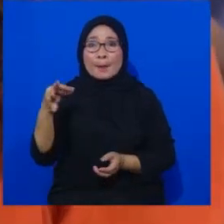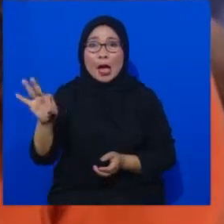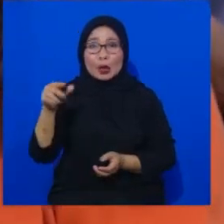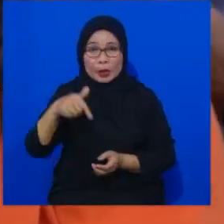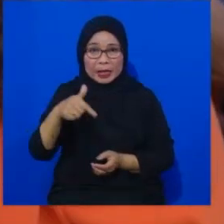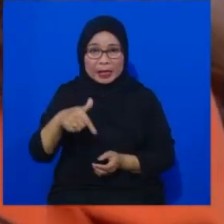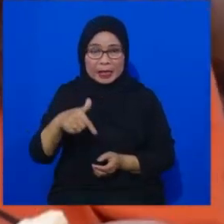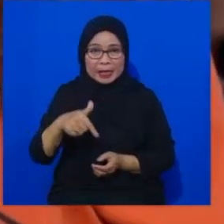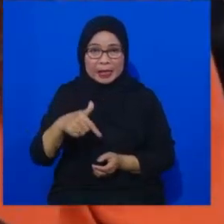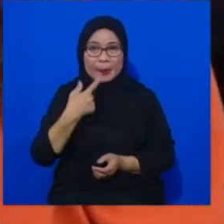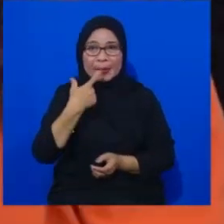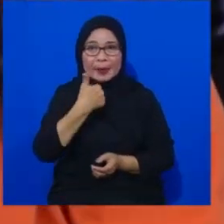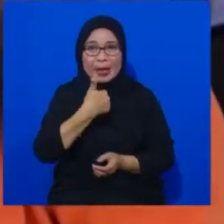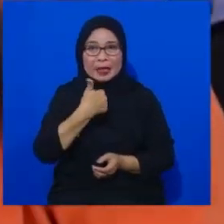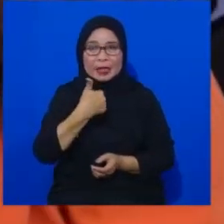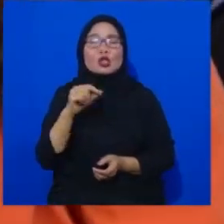sering Bu menikmati. Sering ya.